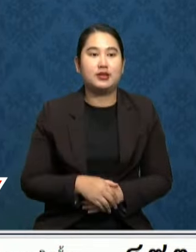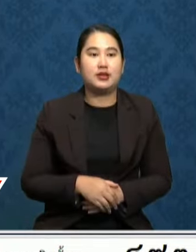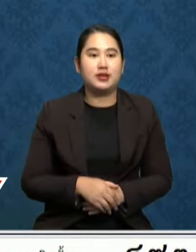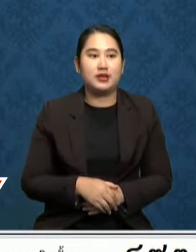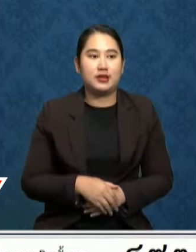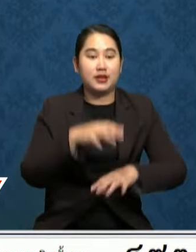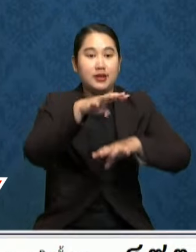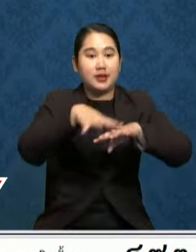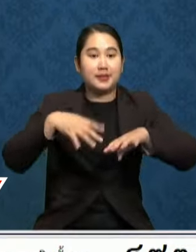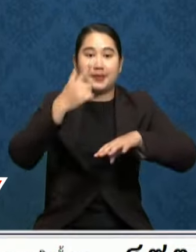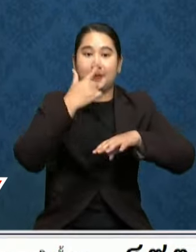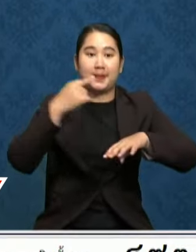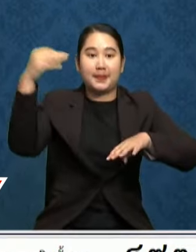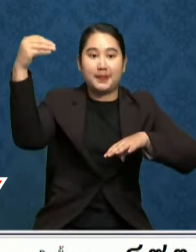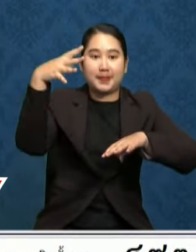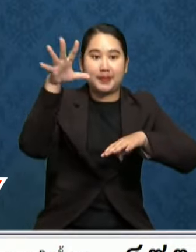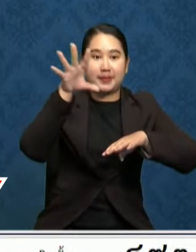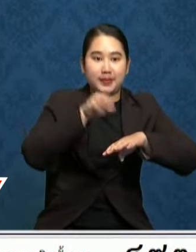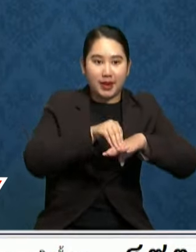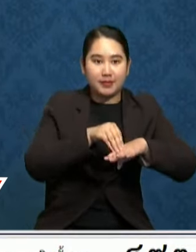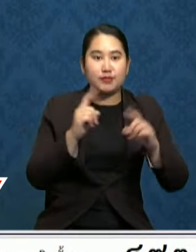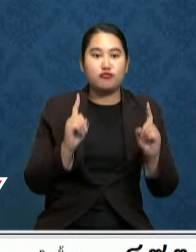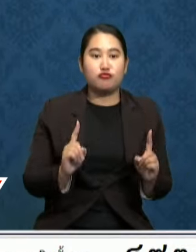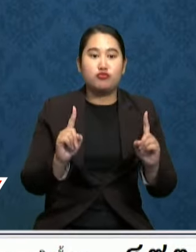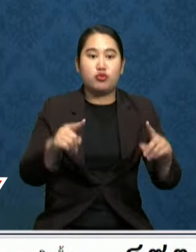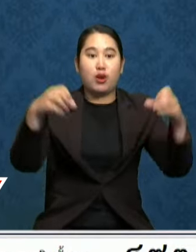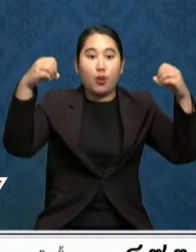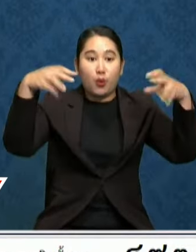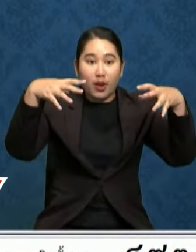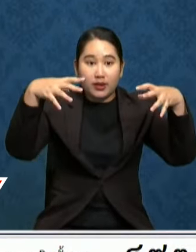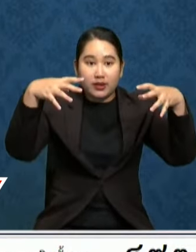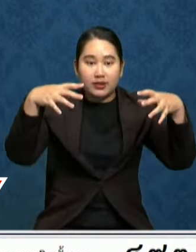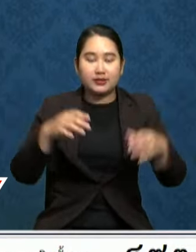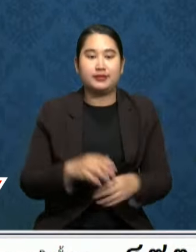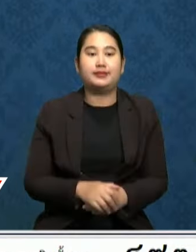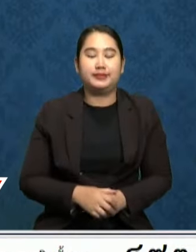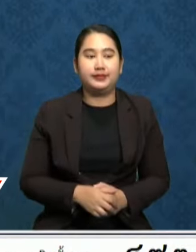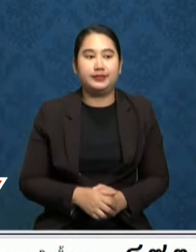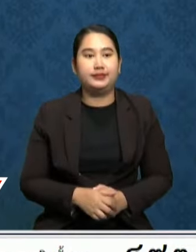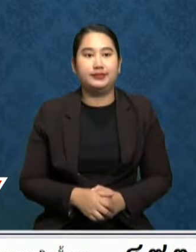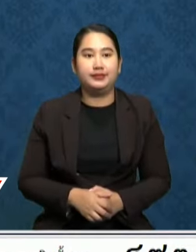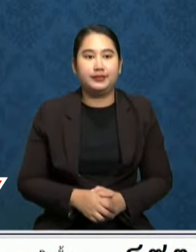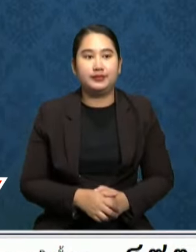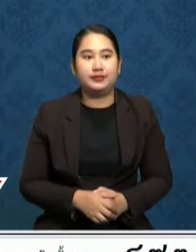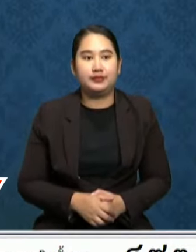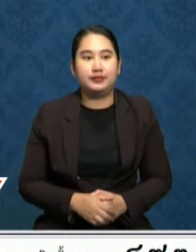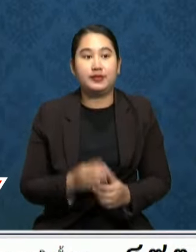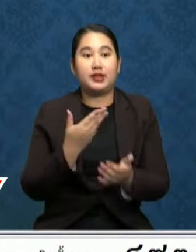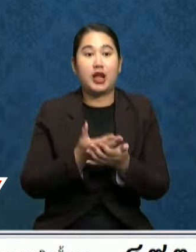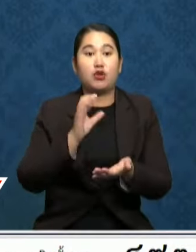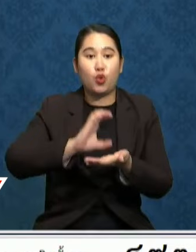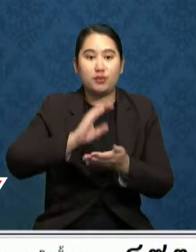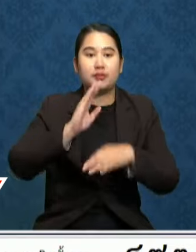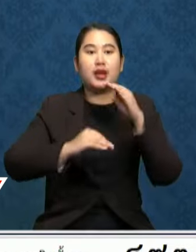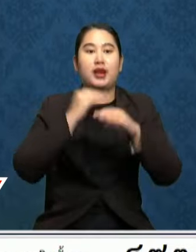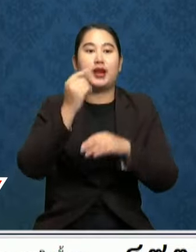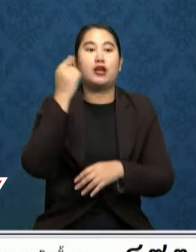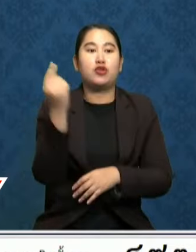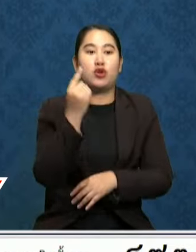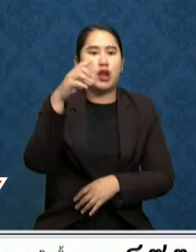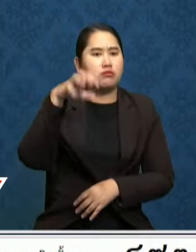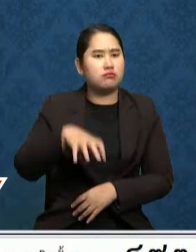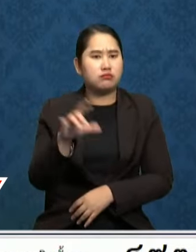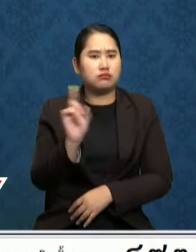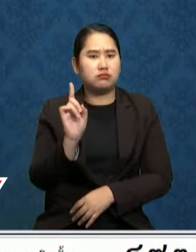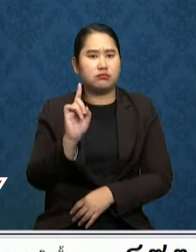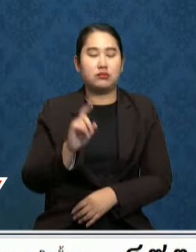SolarSalesซึ่เป็นชุดโคมไฟถนนและเสาไฟครัทําทานครับมันงบพัฒนาแล่งท่องเที่ยวแบบไ